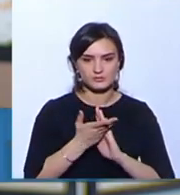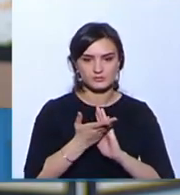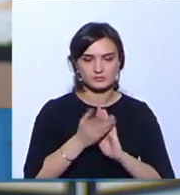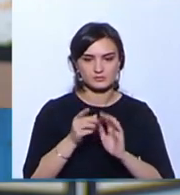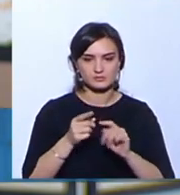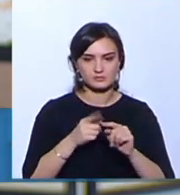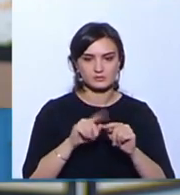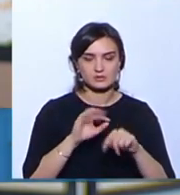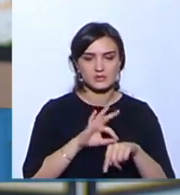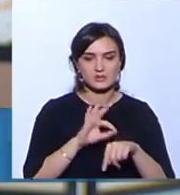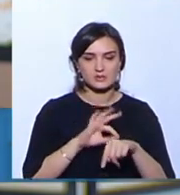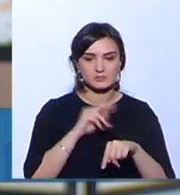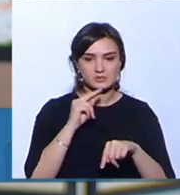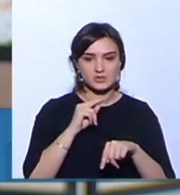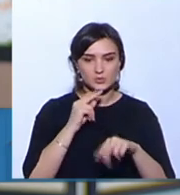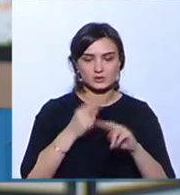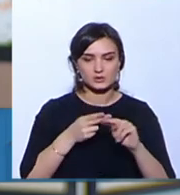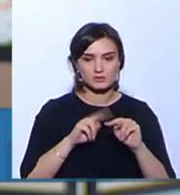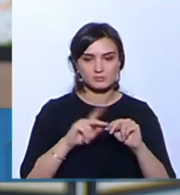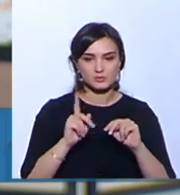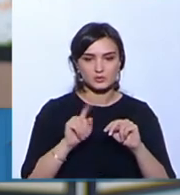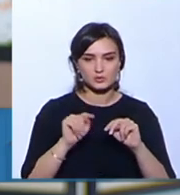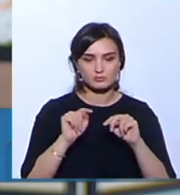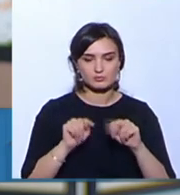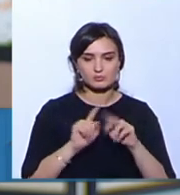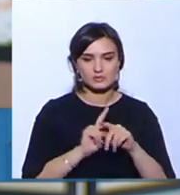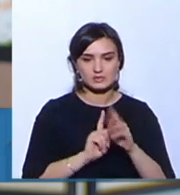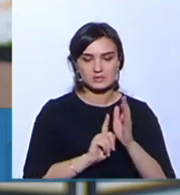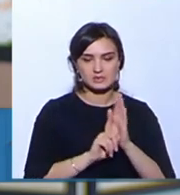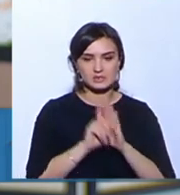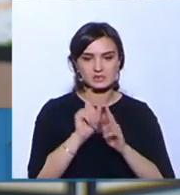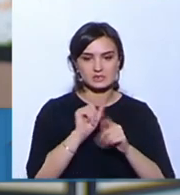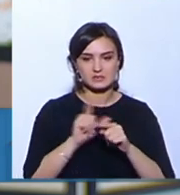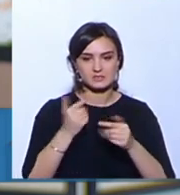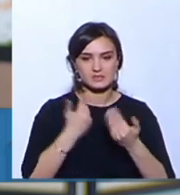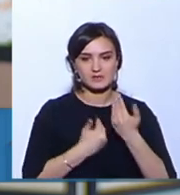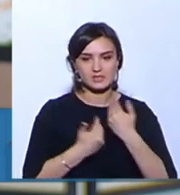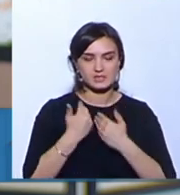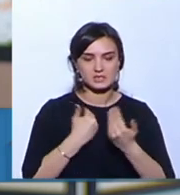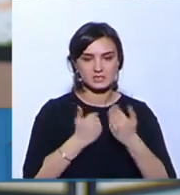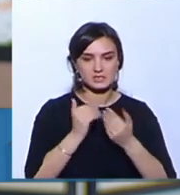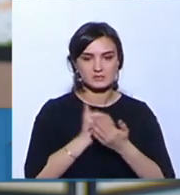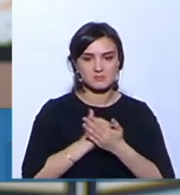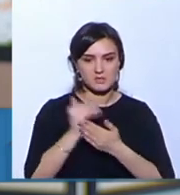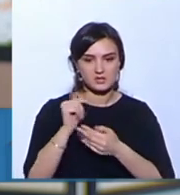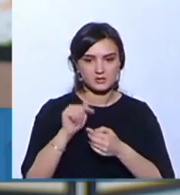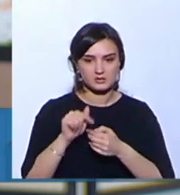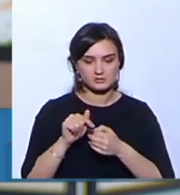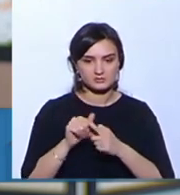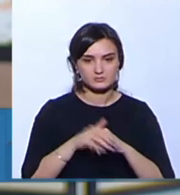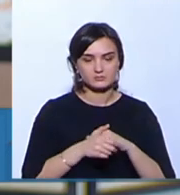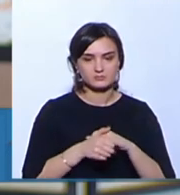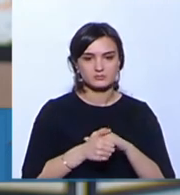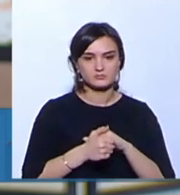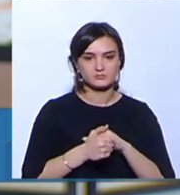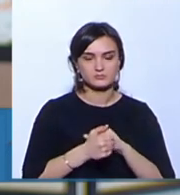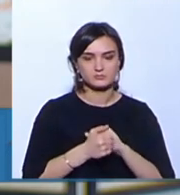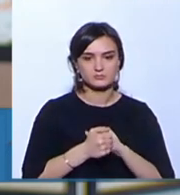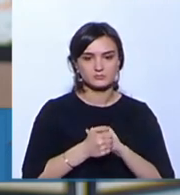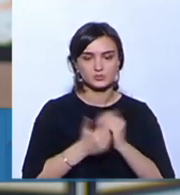დაავადება საყურადღებოა იმიტომ, რომ ის იწვევს ინვალიდიზაციის მაღალ ხარისხს.